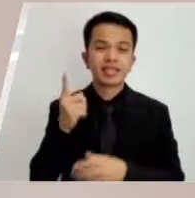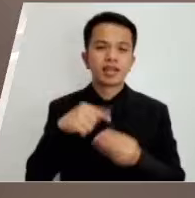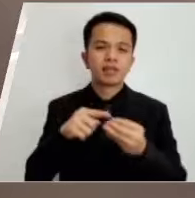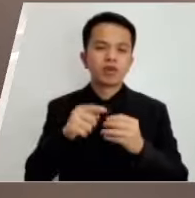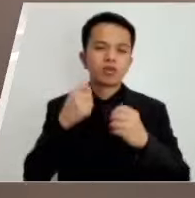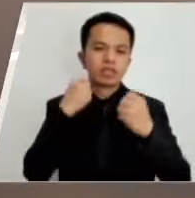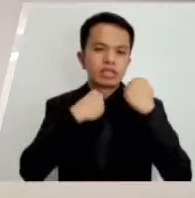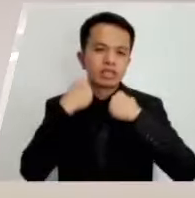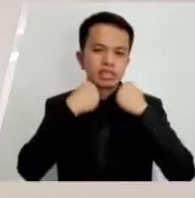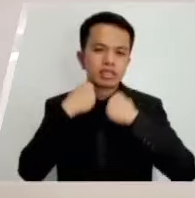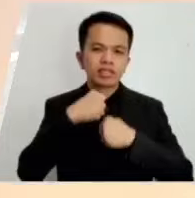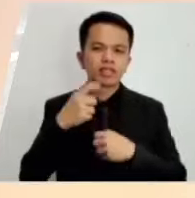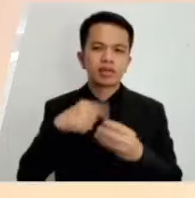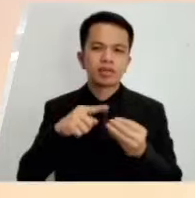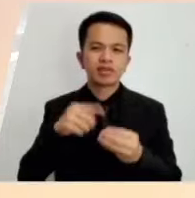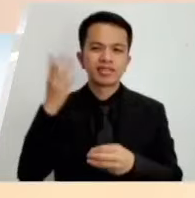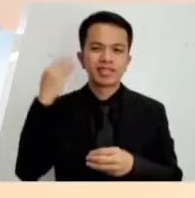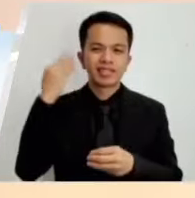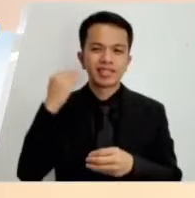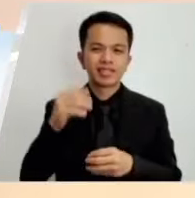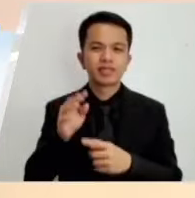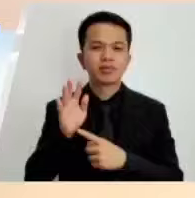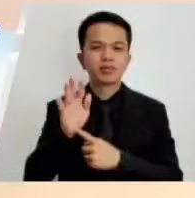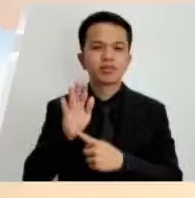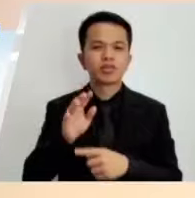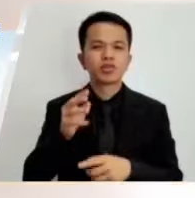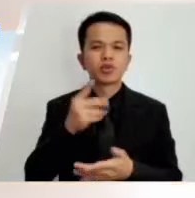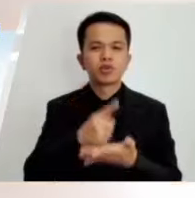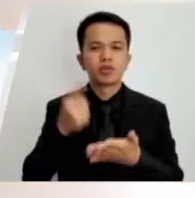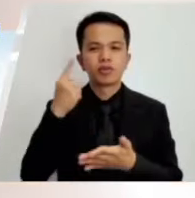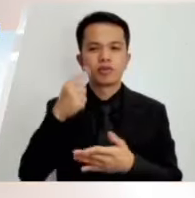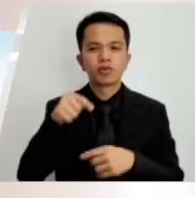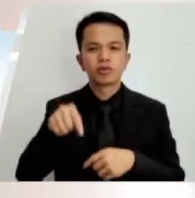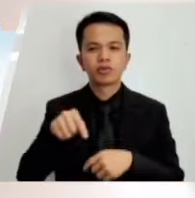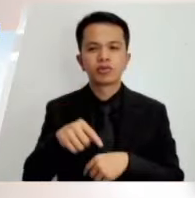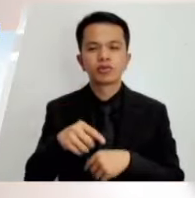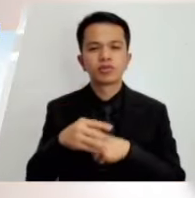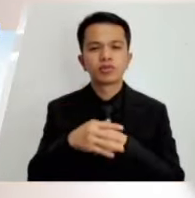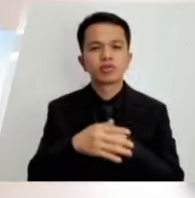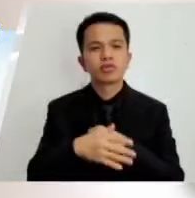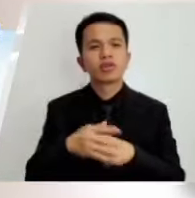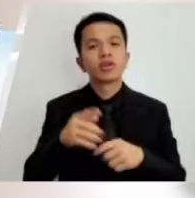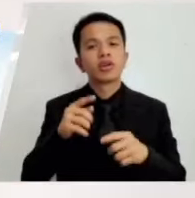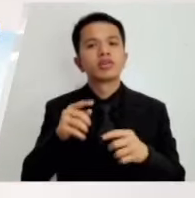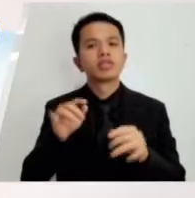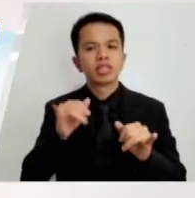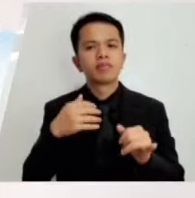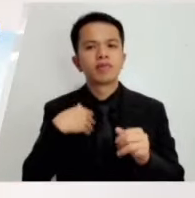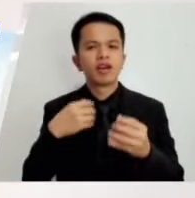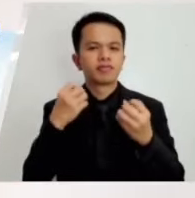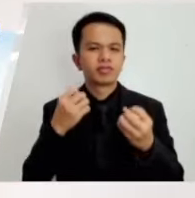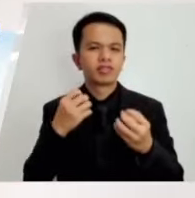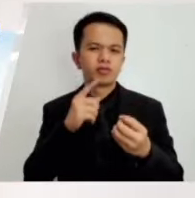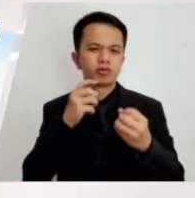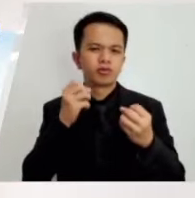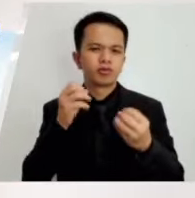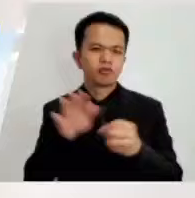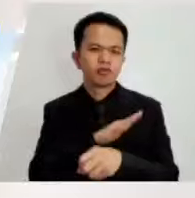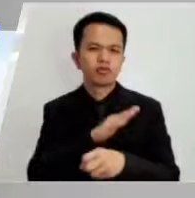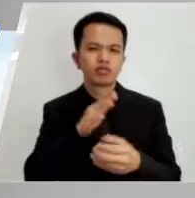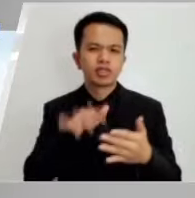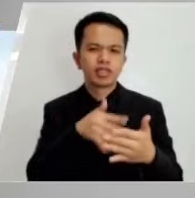mga nakaraang fashion week abroad. Aminado si Heart na packed ang kanyang schedule at nahimatay